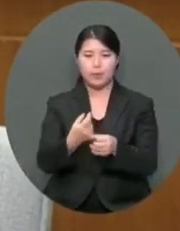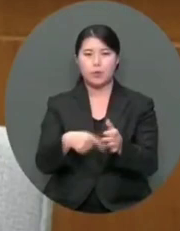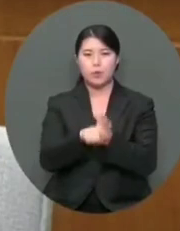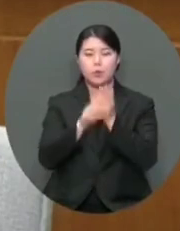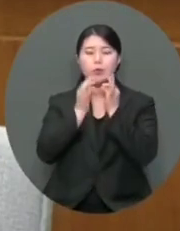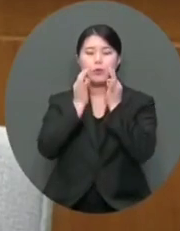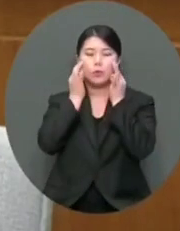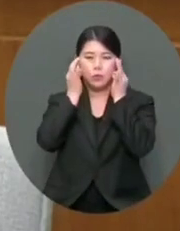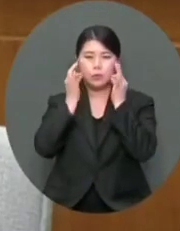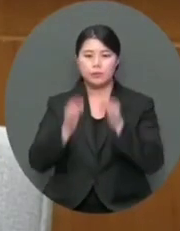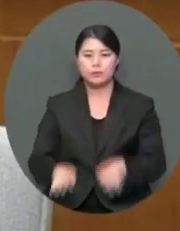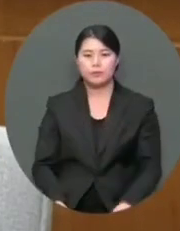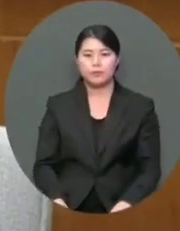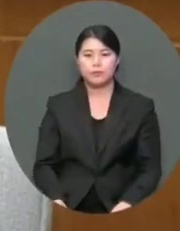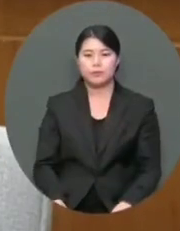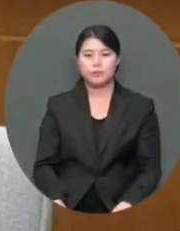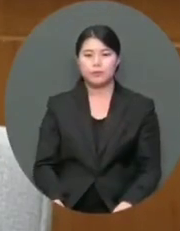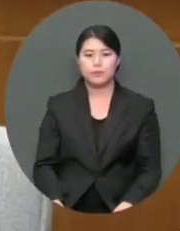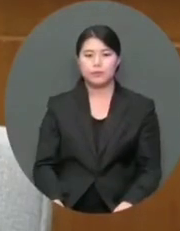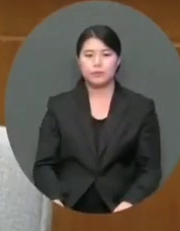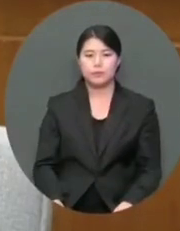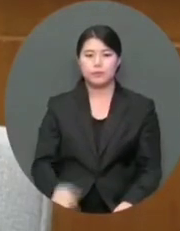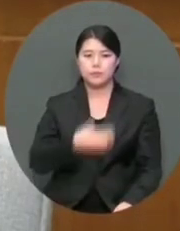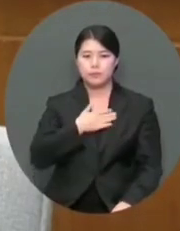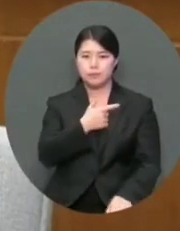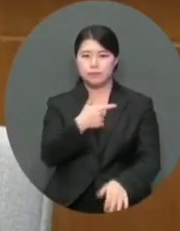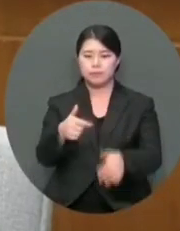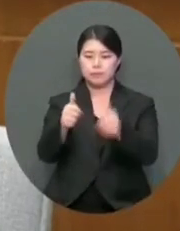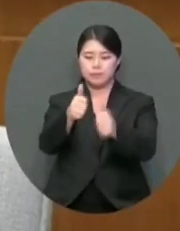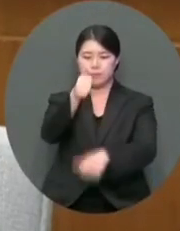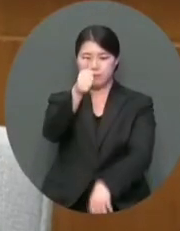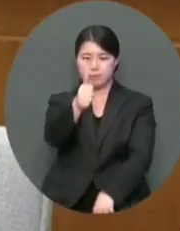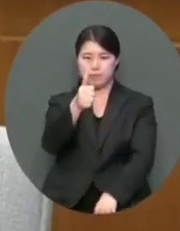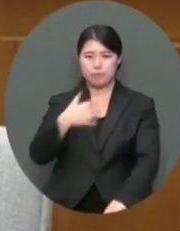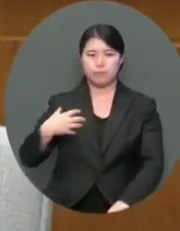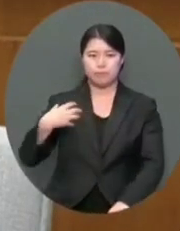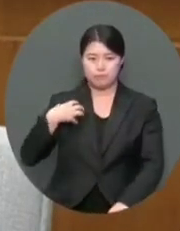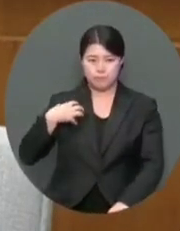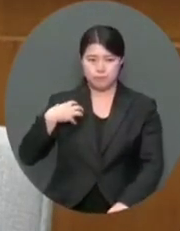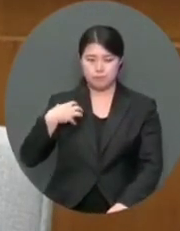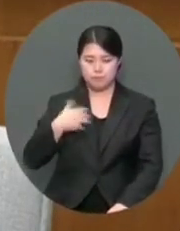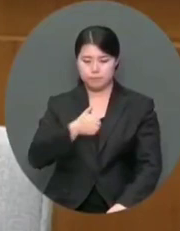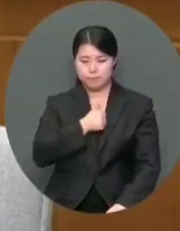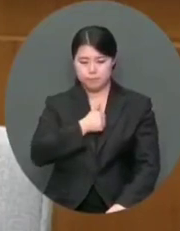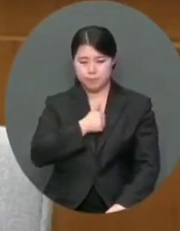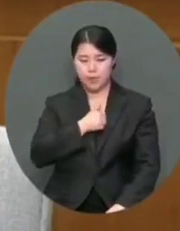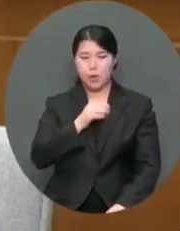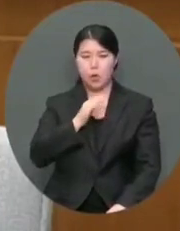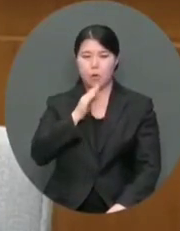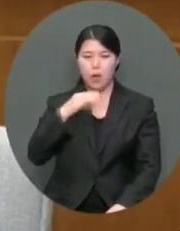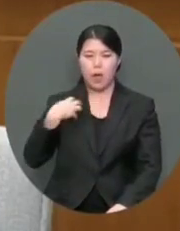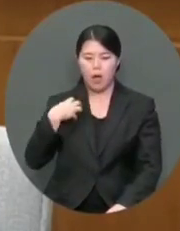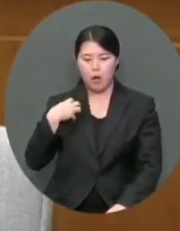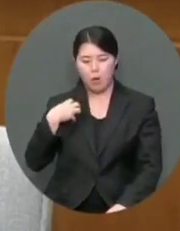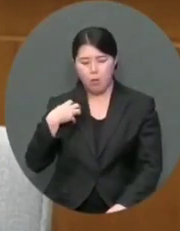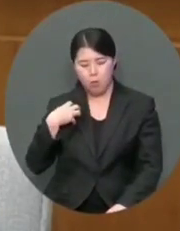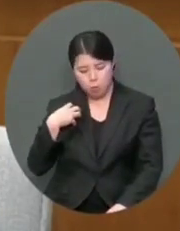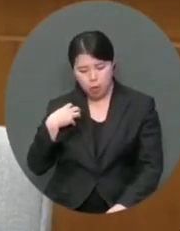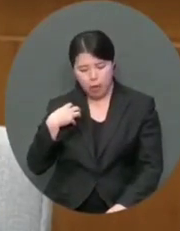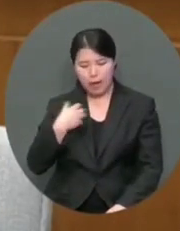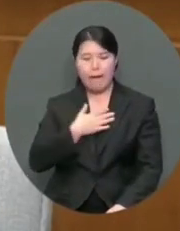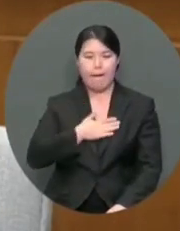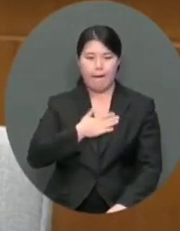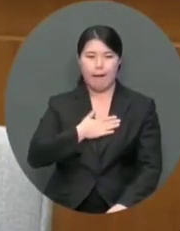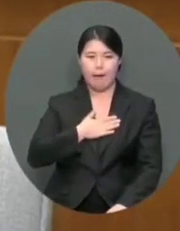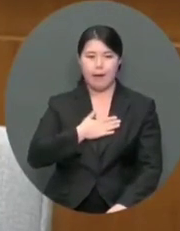노력을 다하겠습니다. 대법원장으로서의 책임과 사명이 얼마나 막중한지 깊이 새기고 그